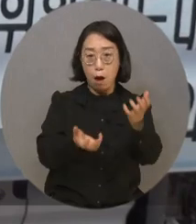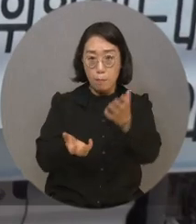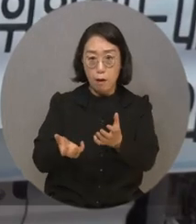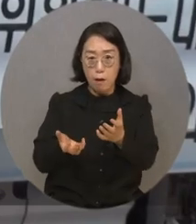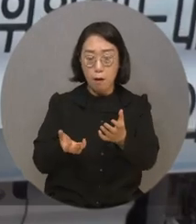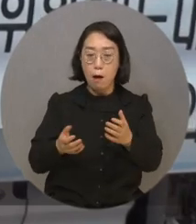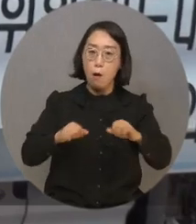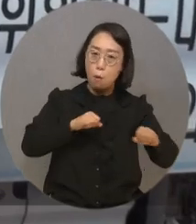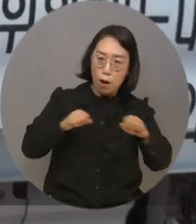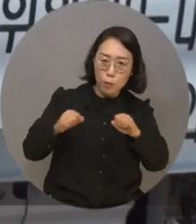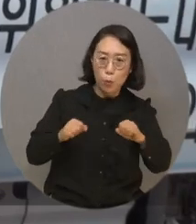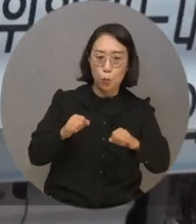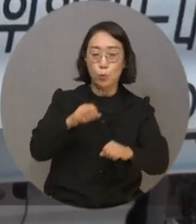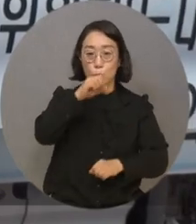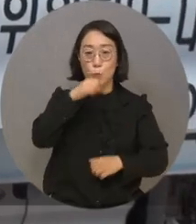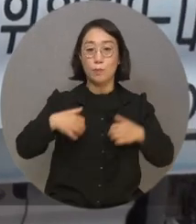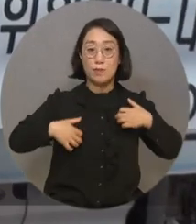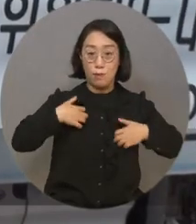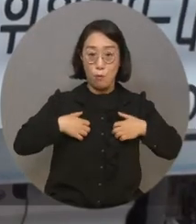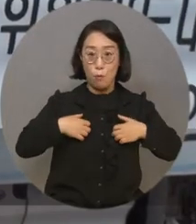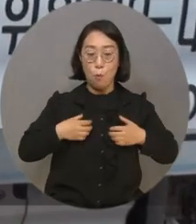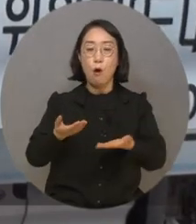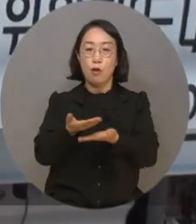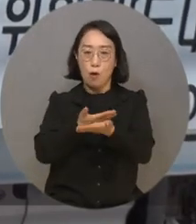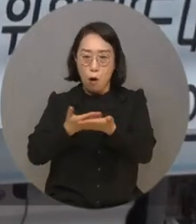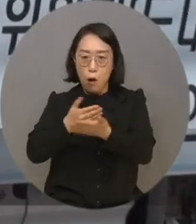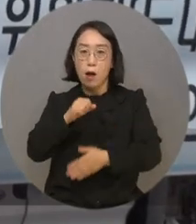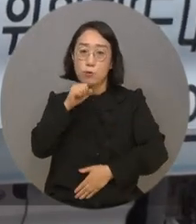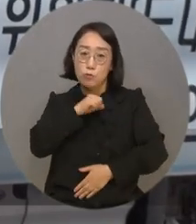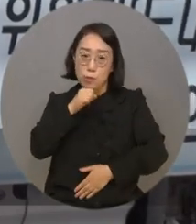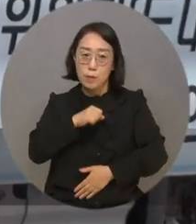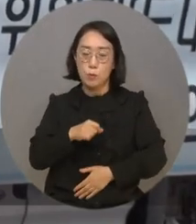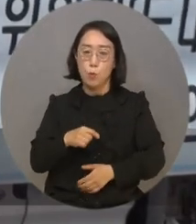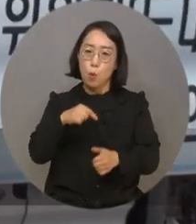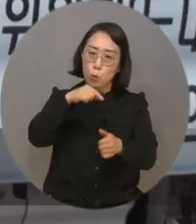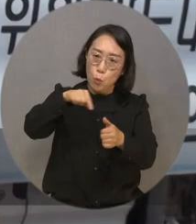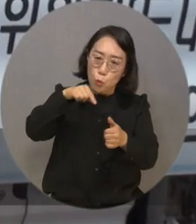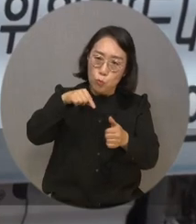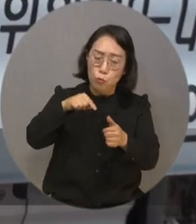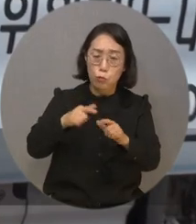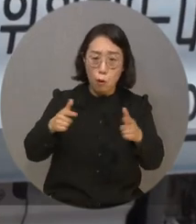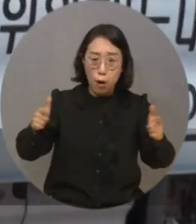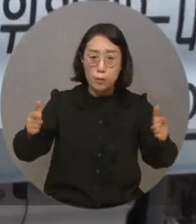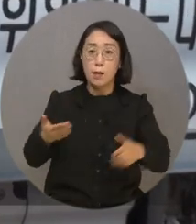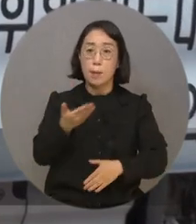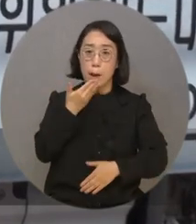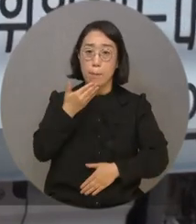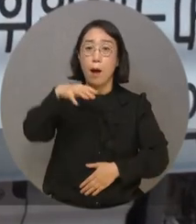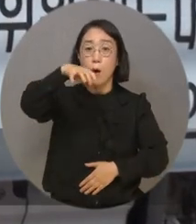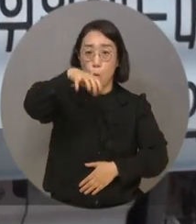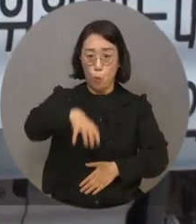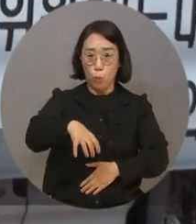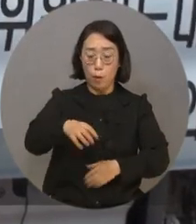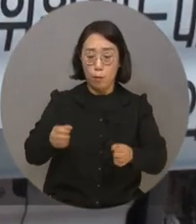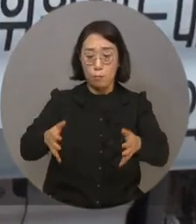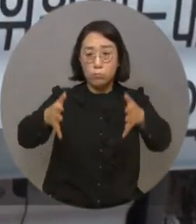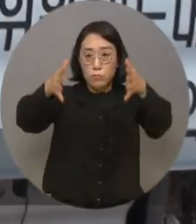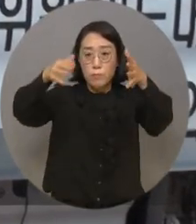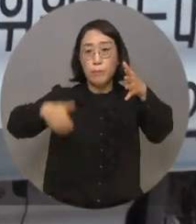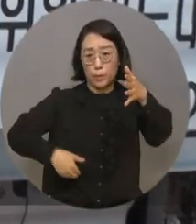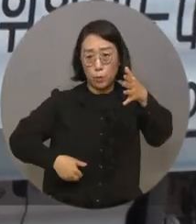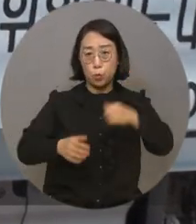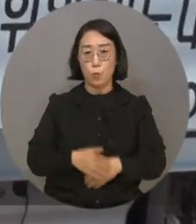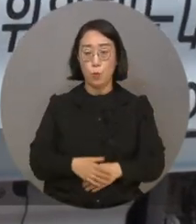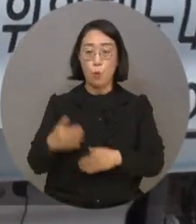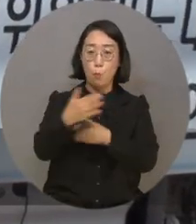있고 또 거기에서 여가생활, 또 취미생활, 또 교육 모든 것이 같이 어울릴 수 있고 또 건강을